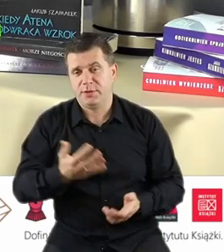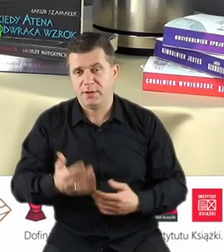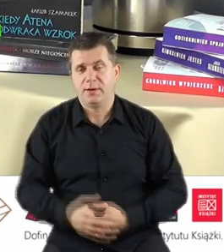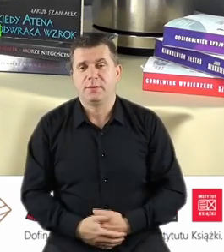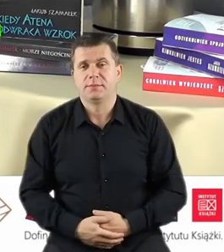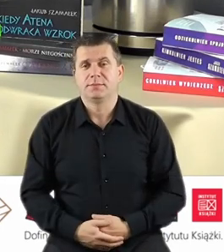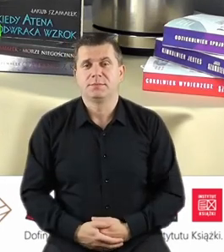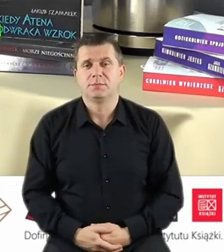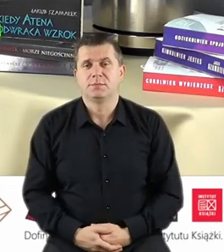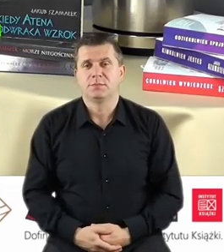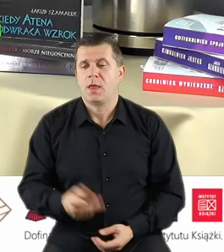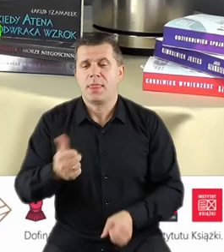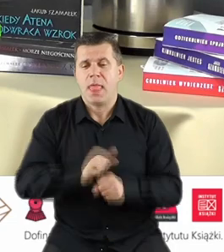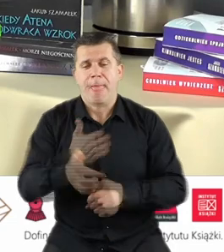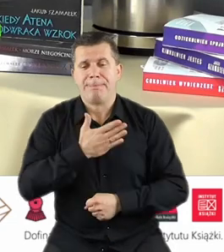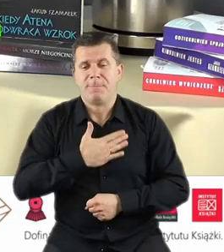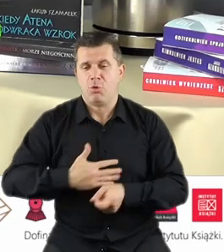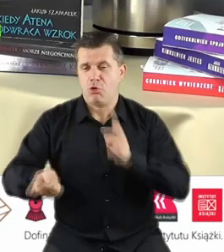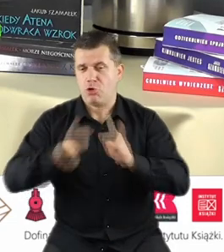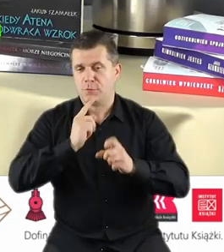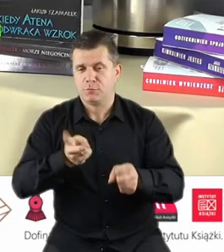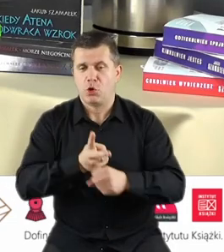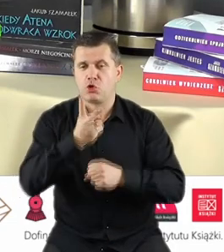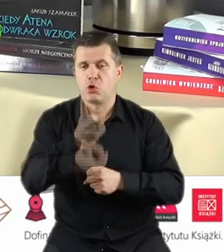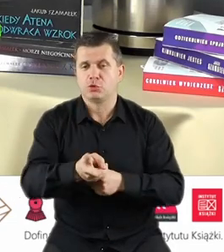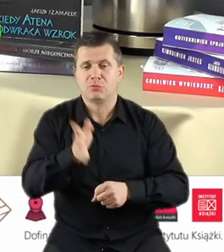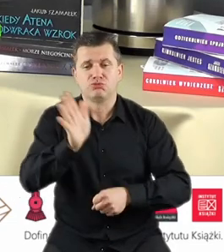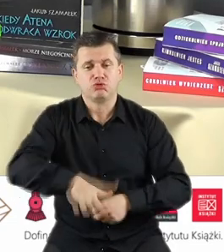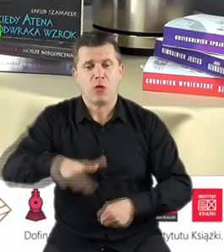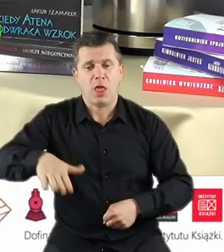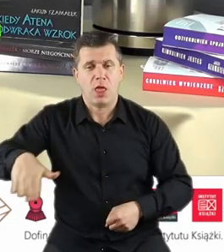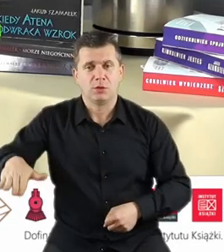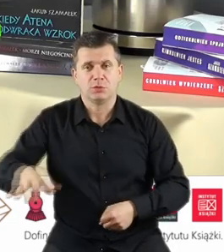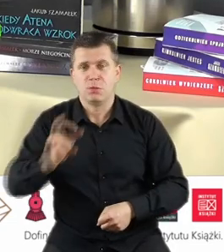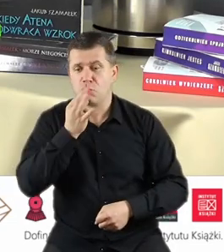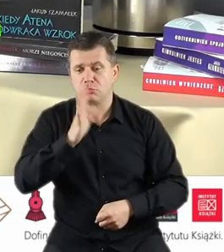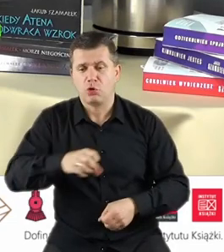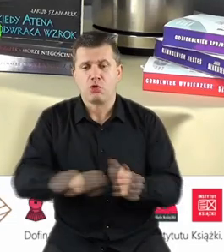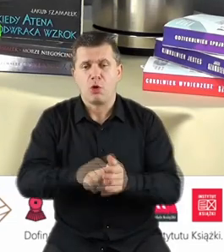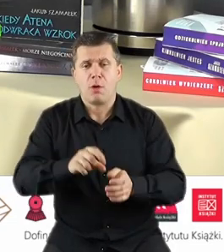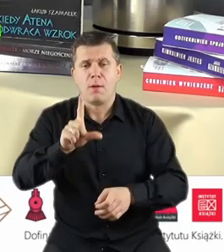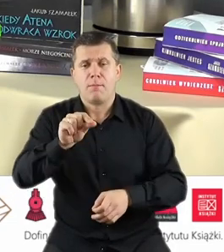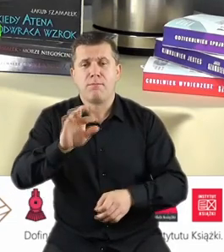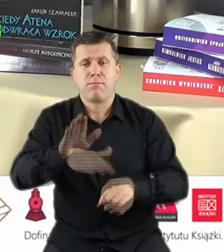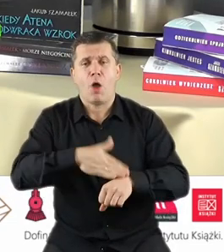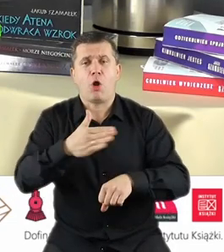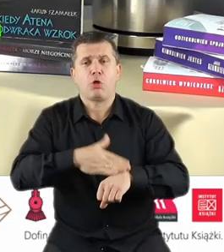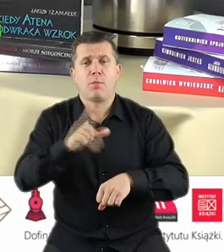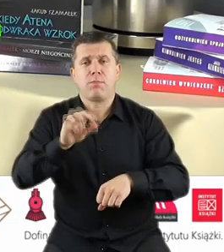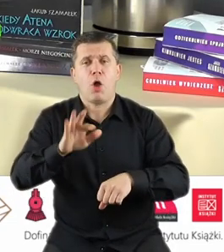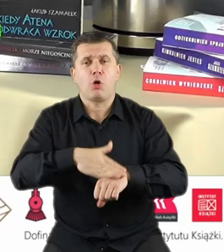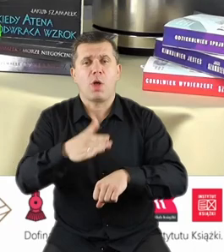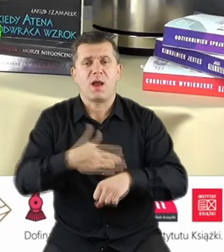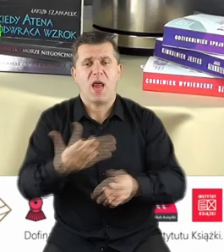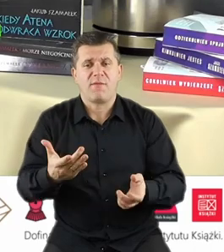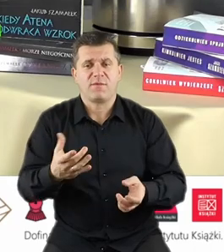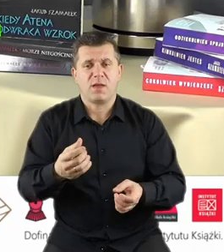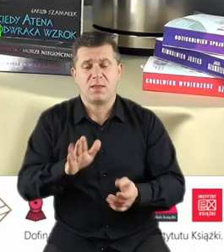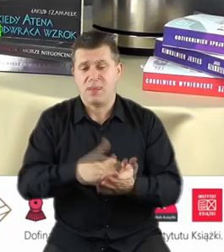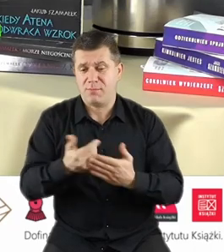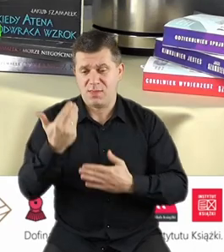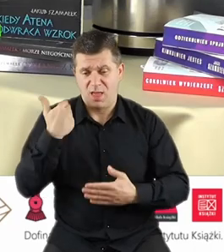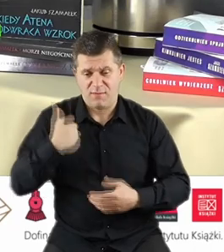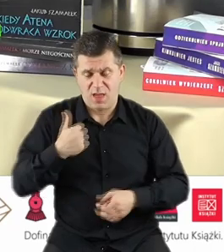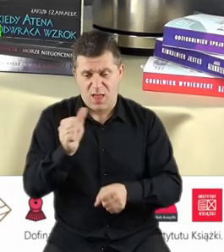czym się mile rozmawia, ale to jest też dostęp dzieci, młodych dzieci do pornografii. Bo jak ja sobie myślę, że jak ja miałem 11